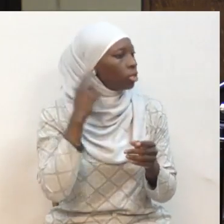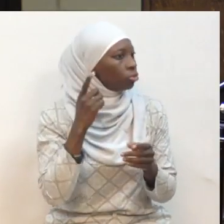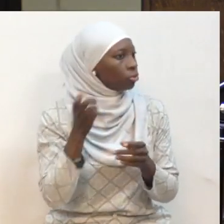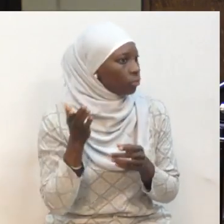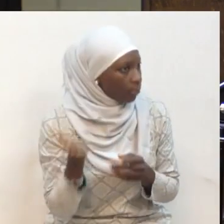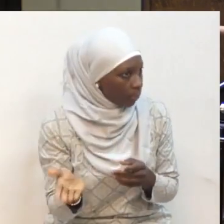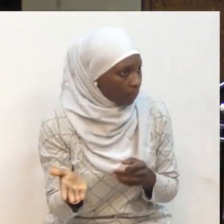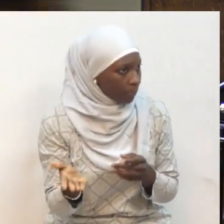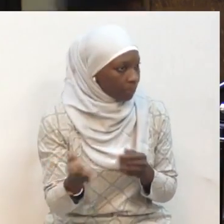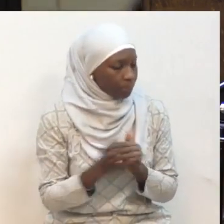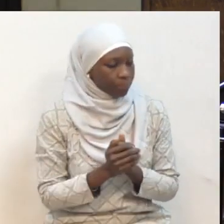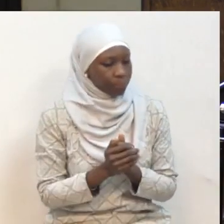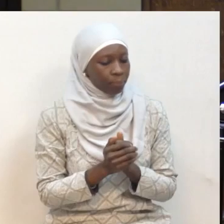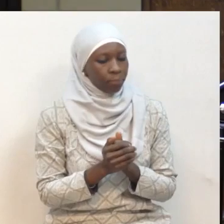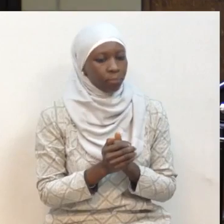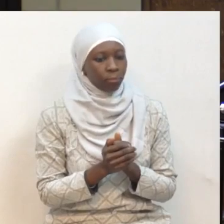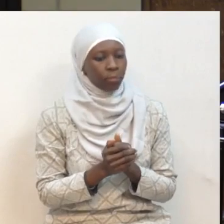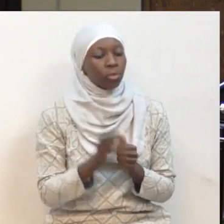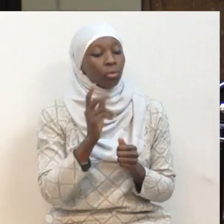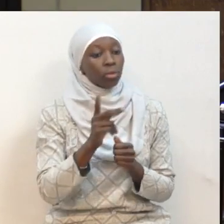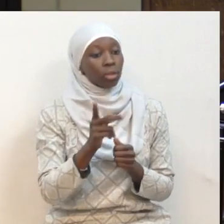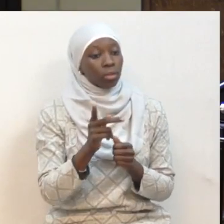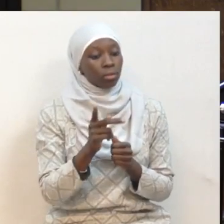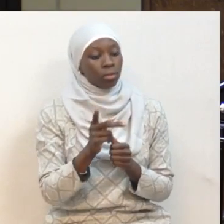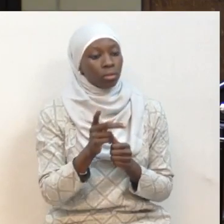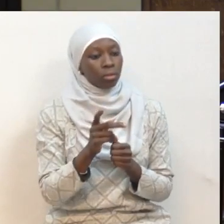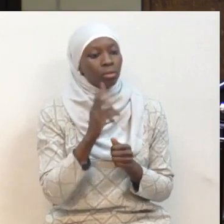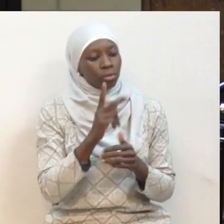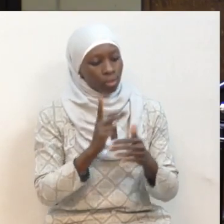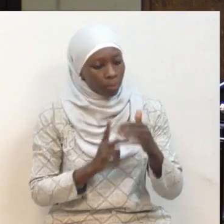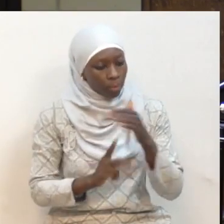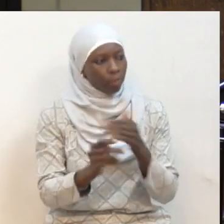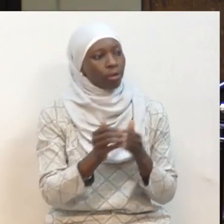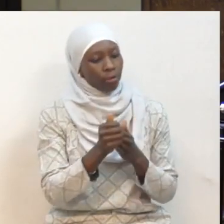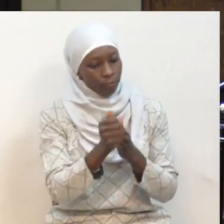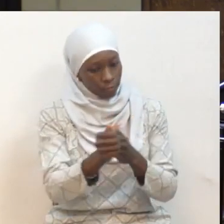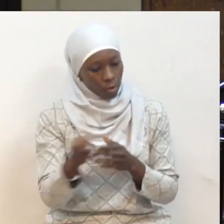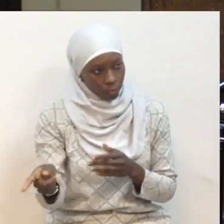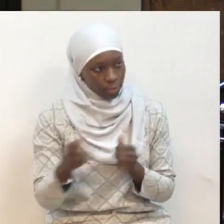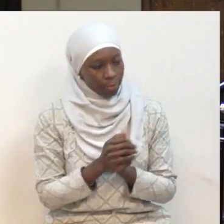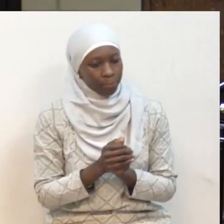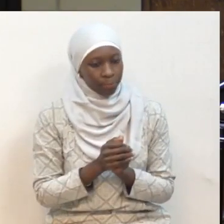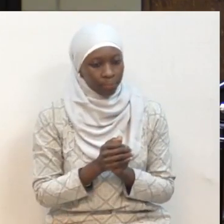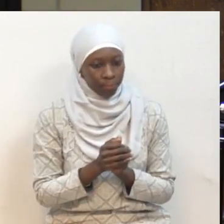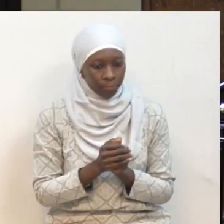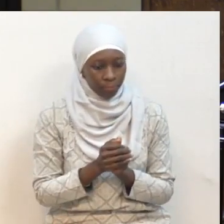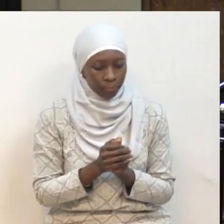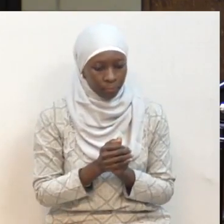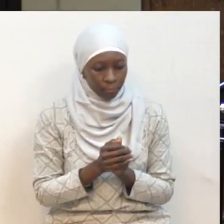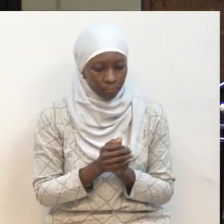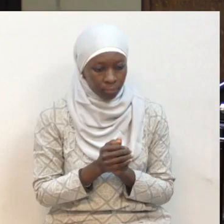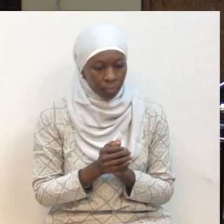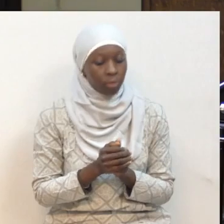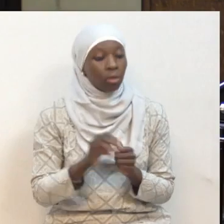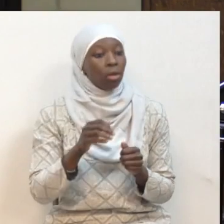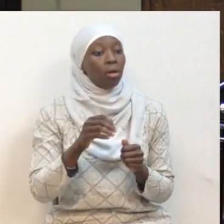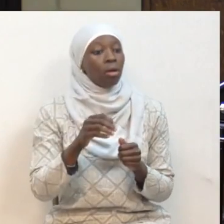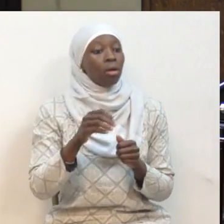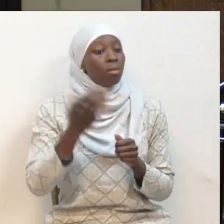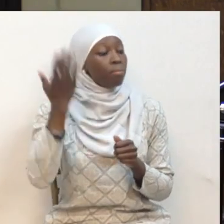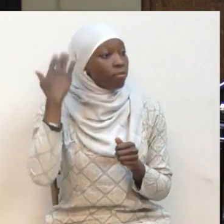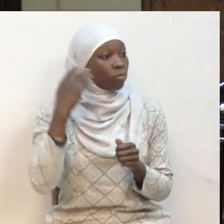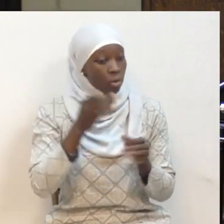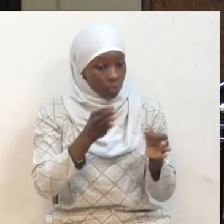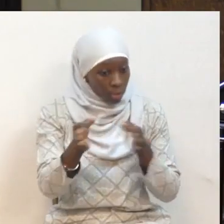Shura that the Prophet ﷺ followed. On the other hand, we explained before in the